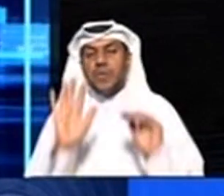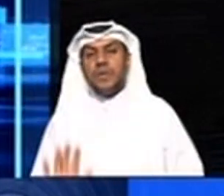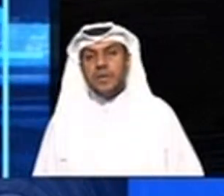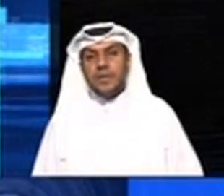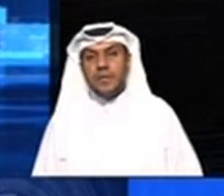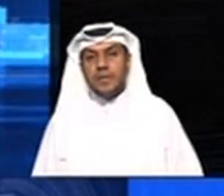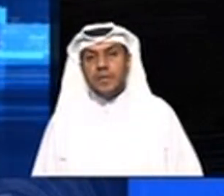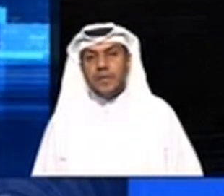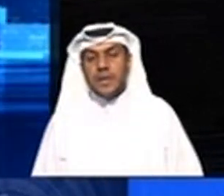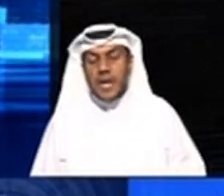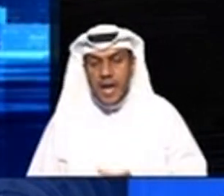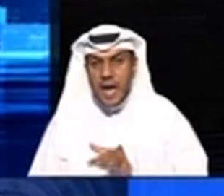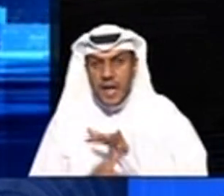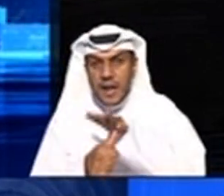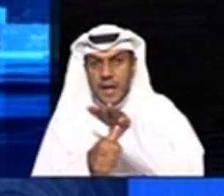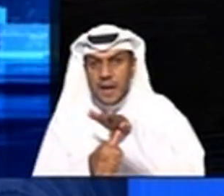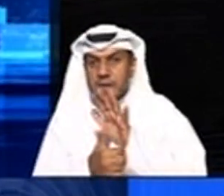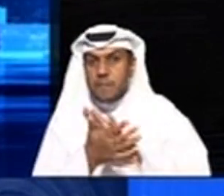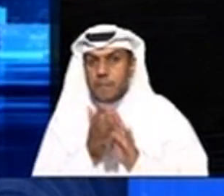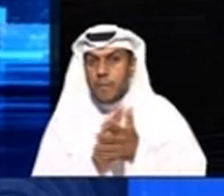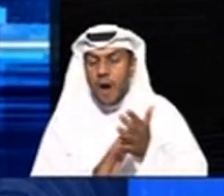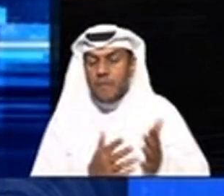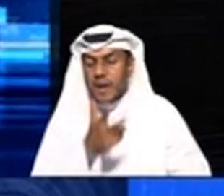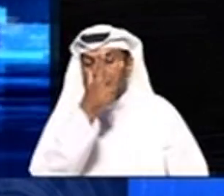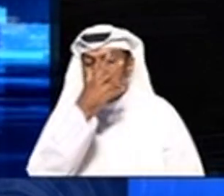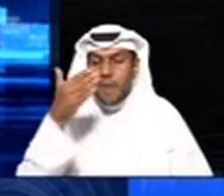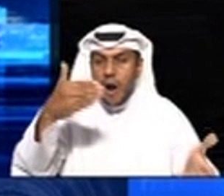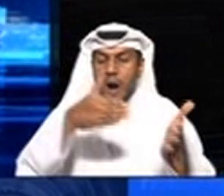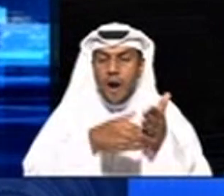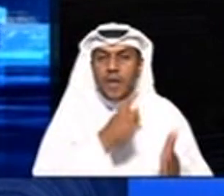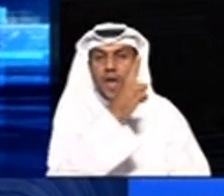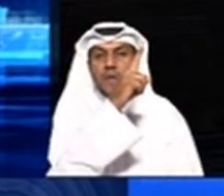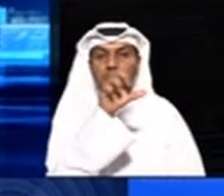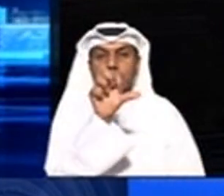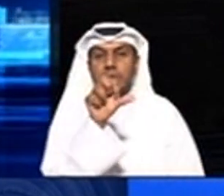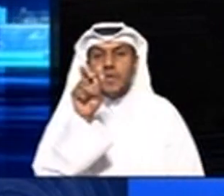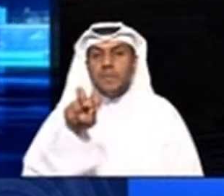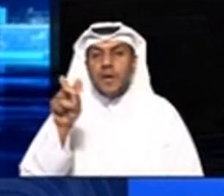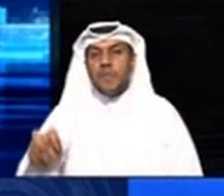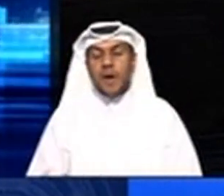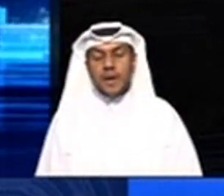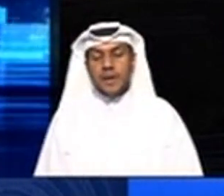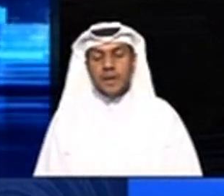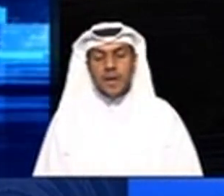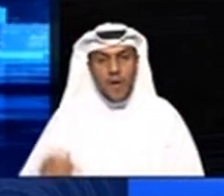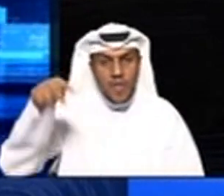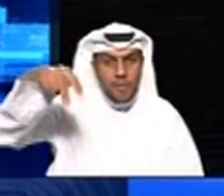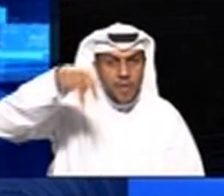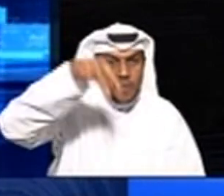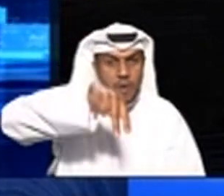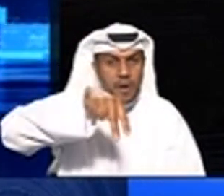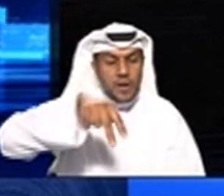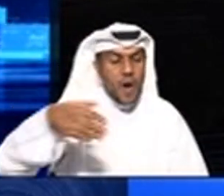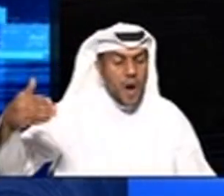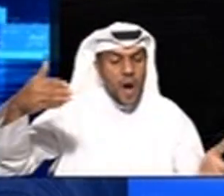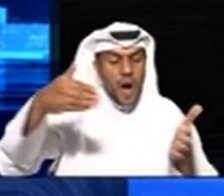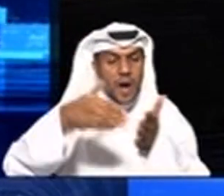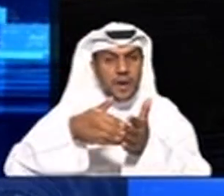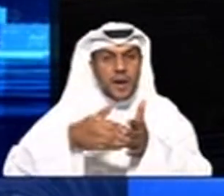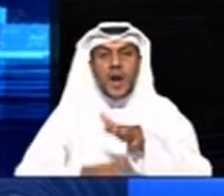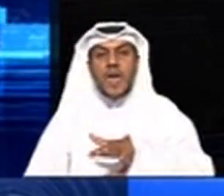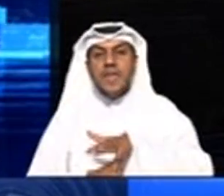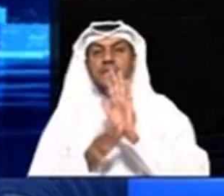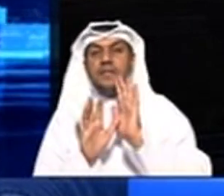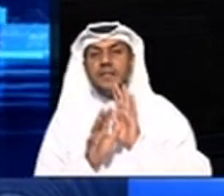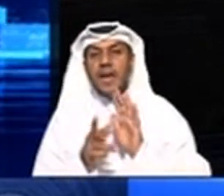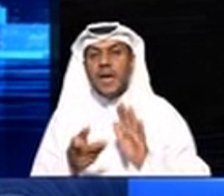هذا الوسام من الولايات المتحدة الأمريكية. فهذه نقطة يجب الوقوف عندها أمانة ويجب التطلع